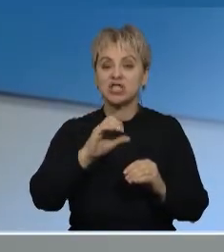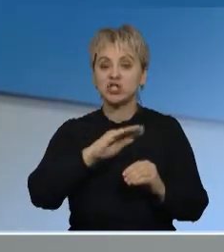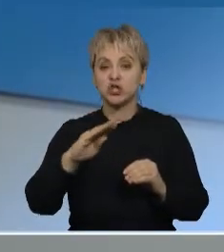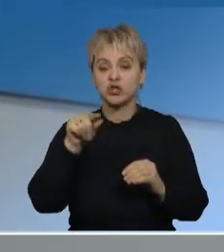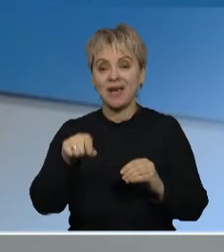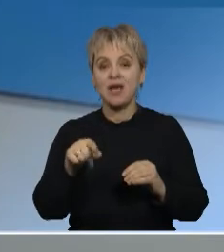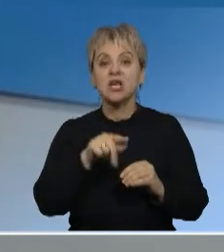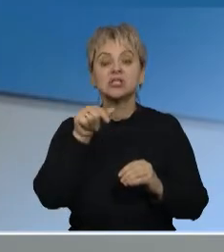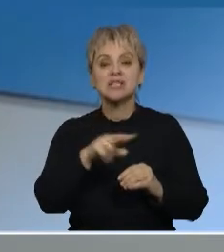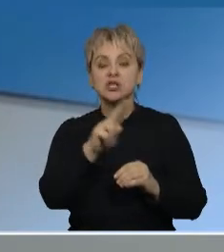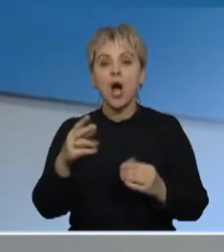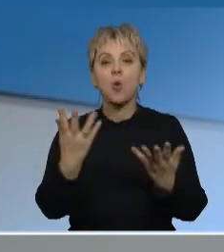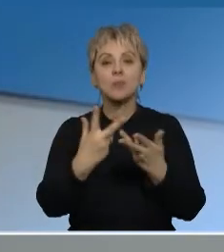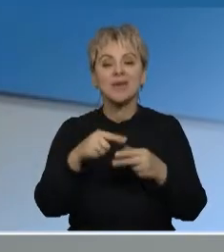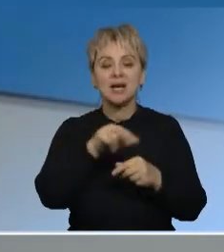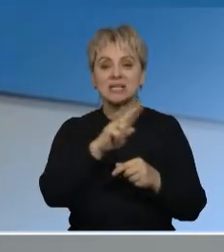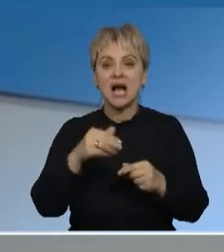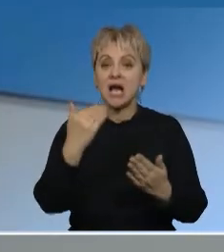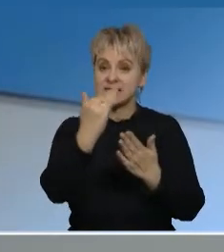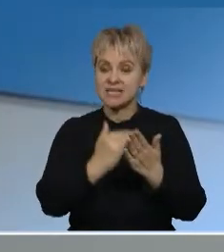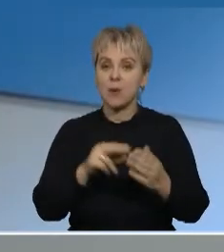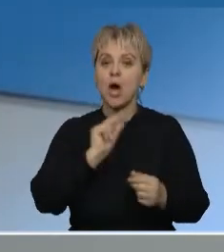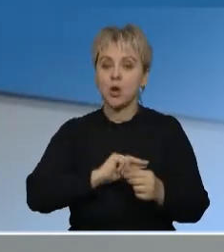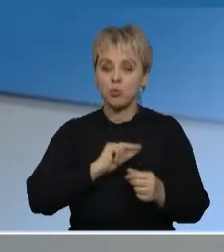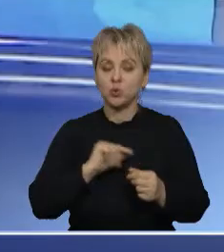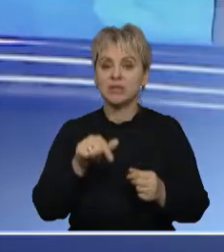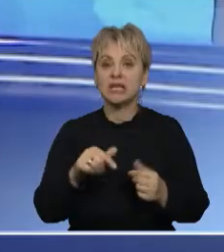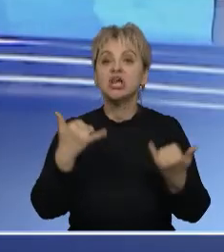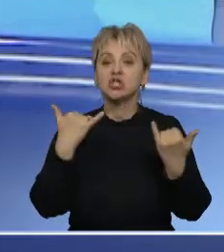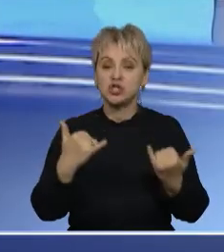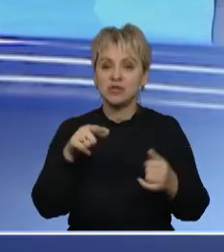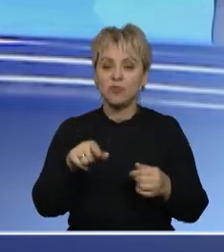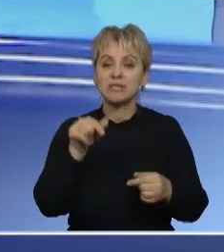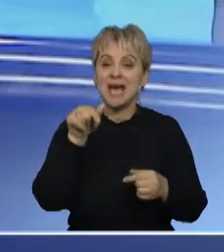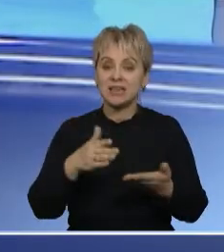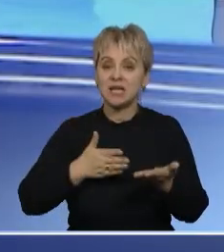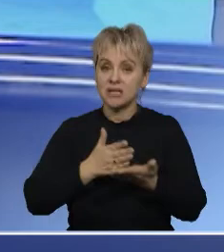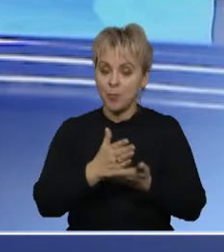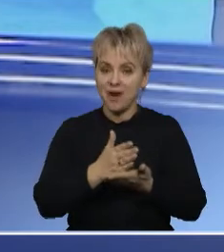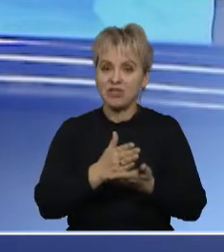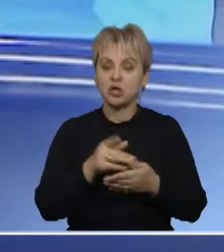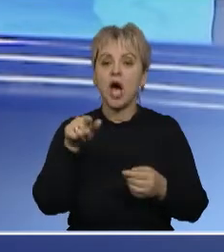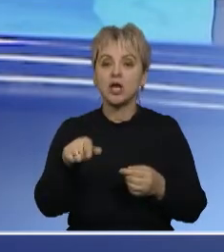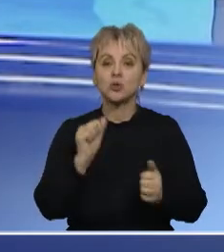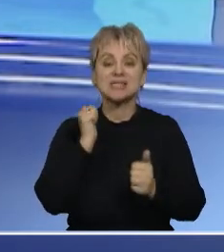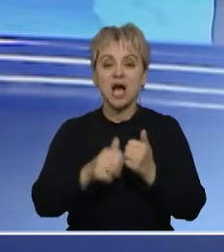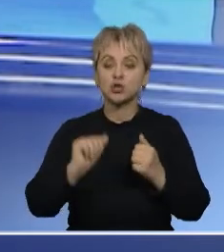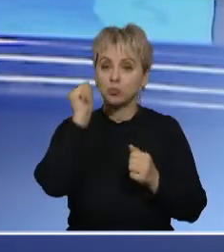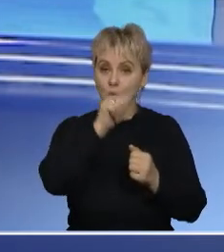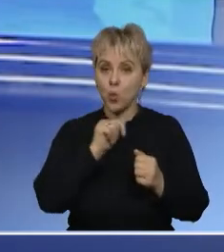есть здесь какой механизм и какая схема работы? Сегодня данное направление, оно с каждым